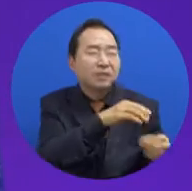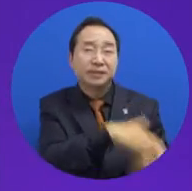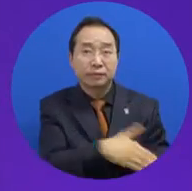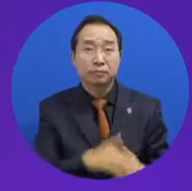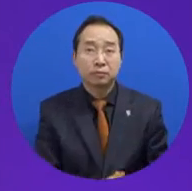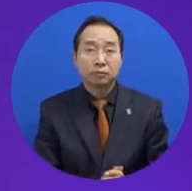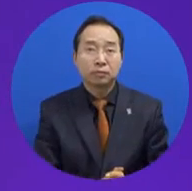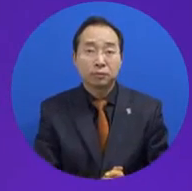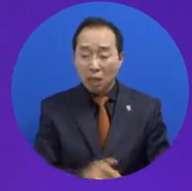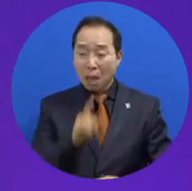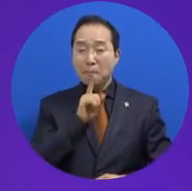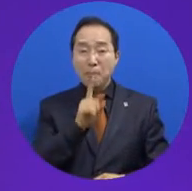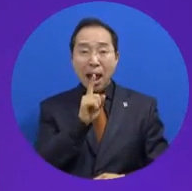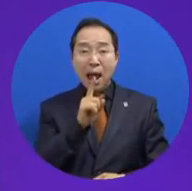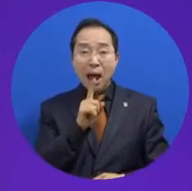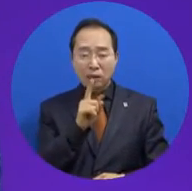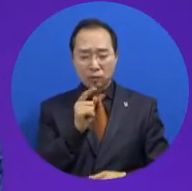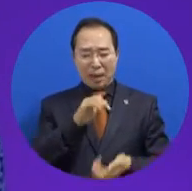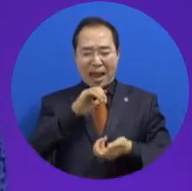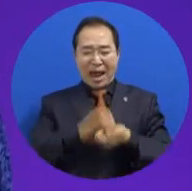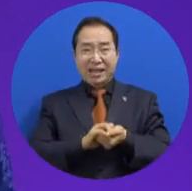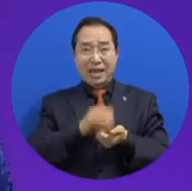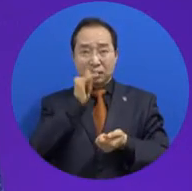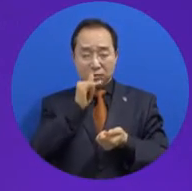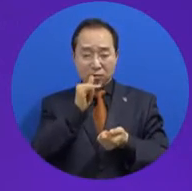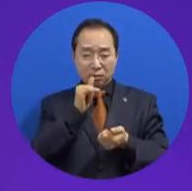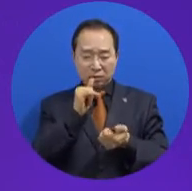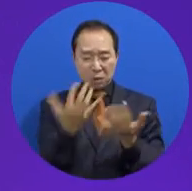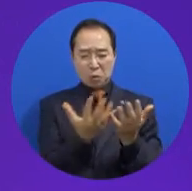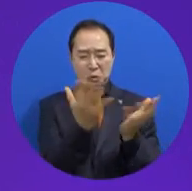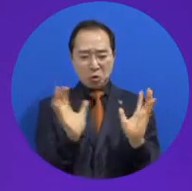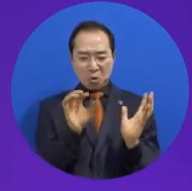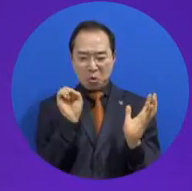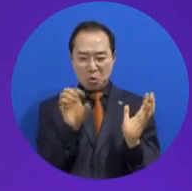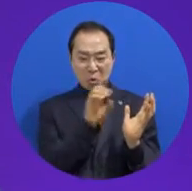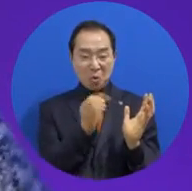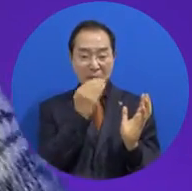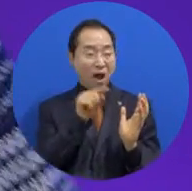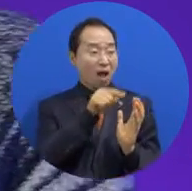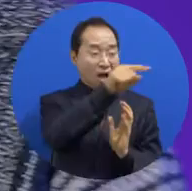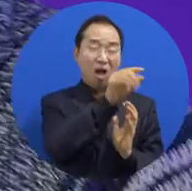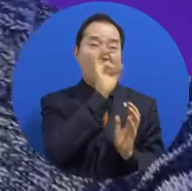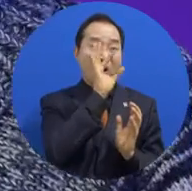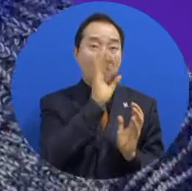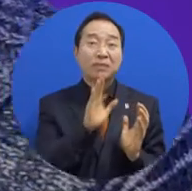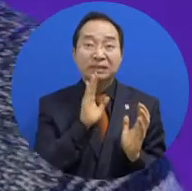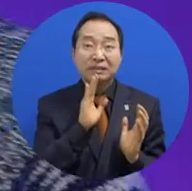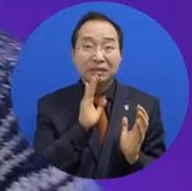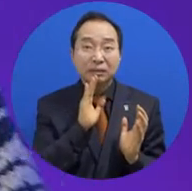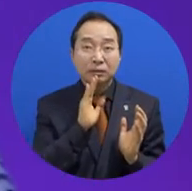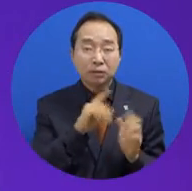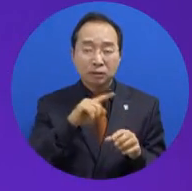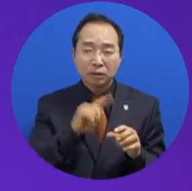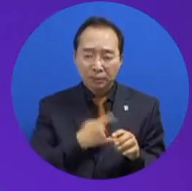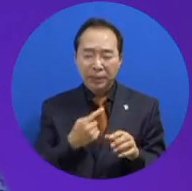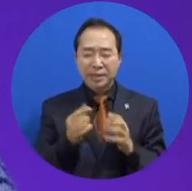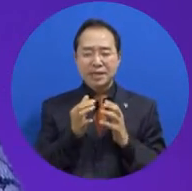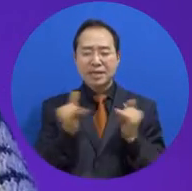한계가 있잖아요. 범위가. 거리와 시대, 시간적으로. 그런데 인간 안에 이런 욕망이